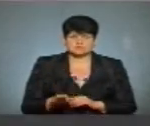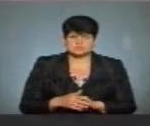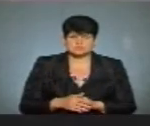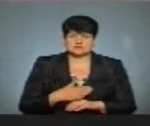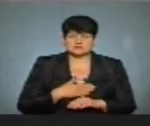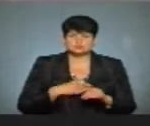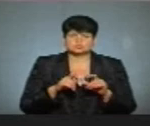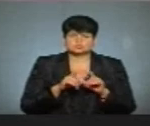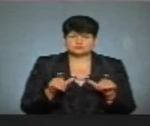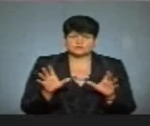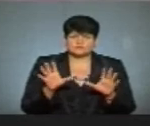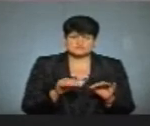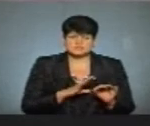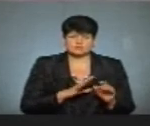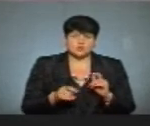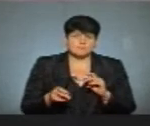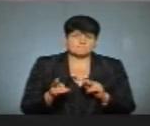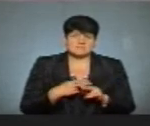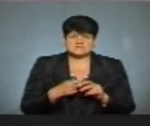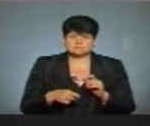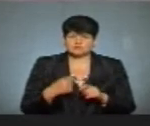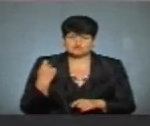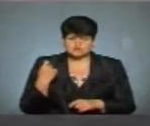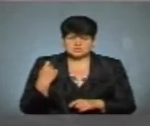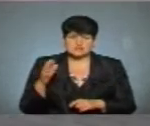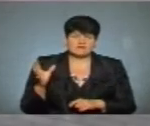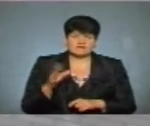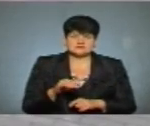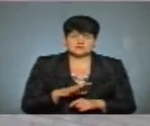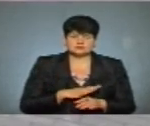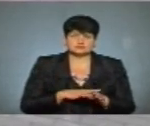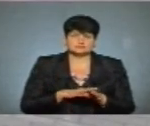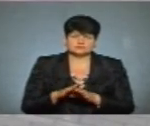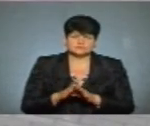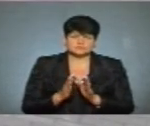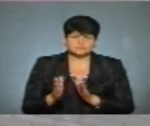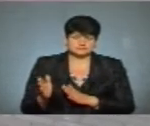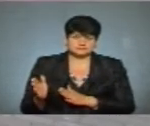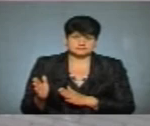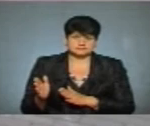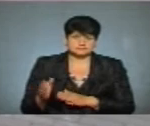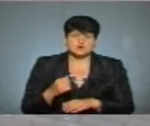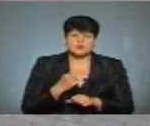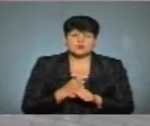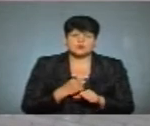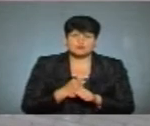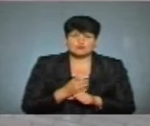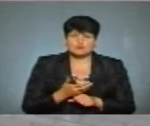нашому пункті пройшло все без порушень, все було дотримано процедури відповідної. Роботи